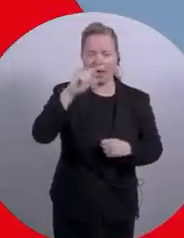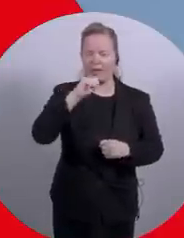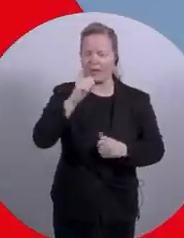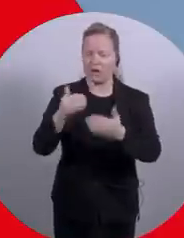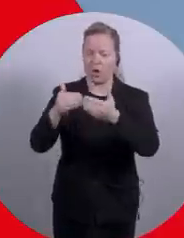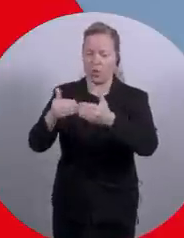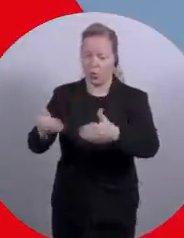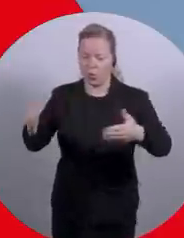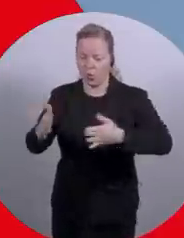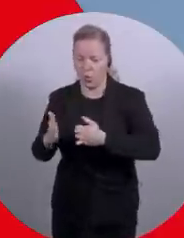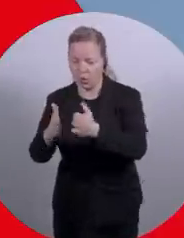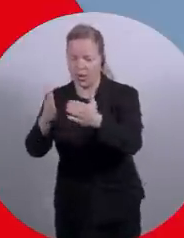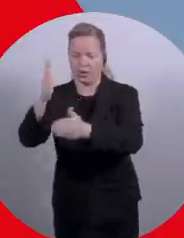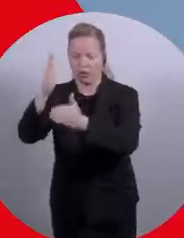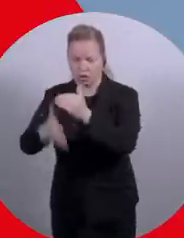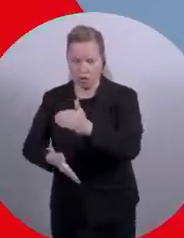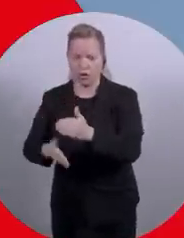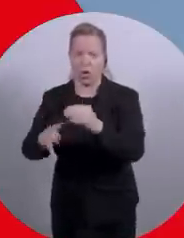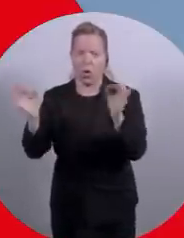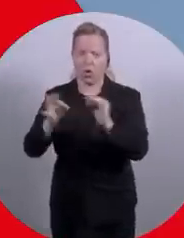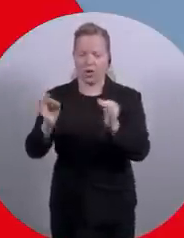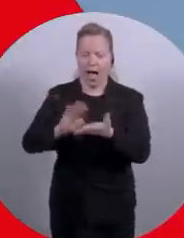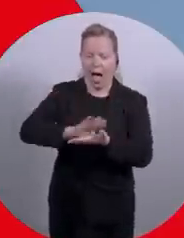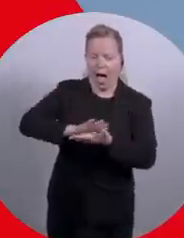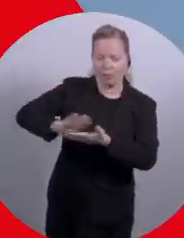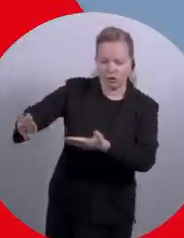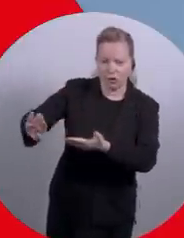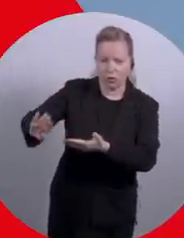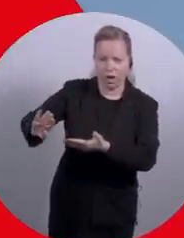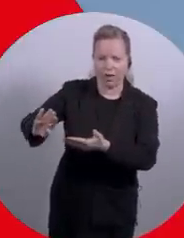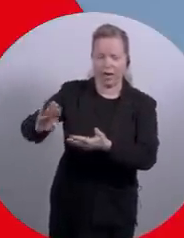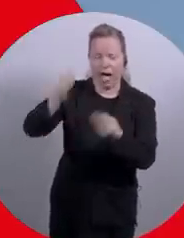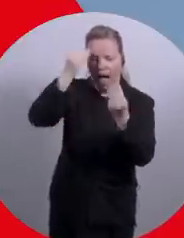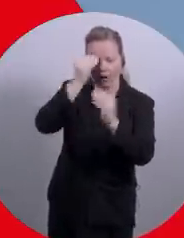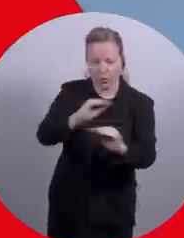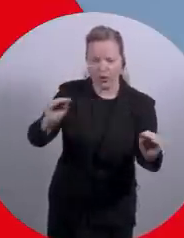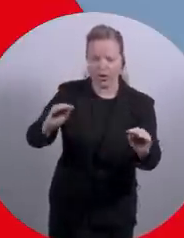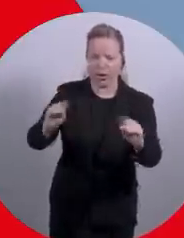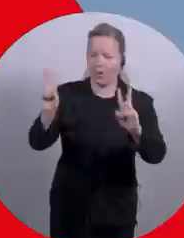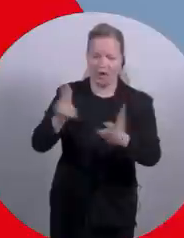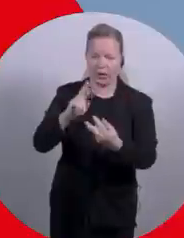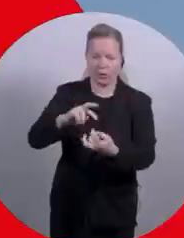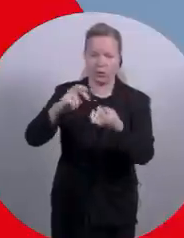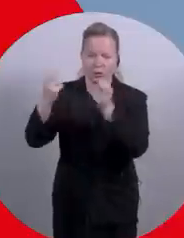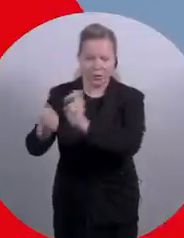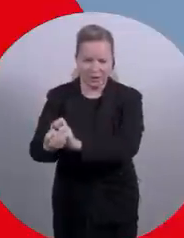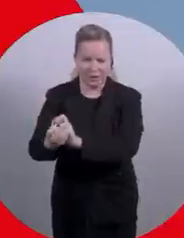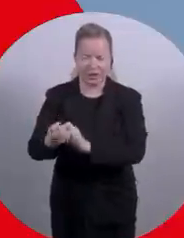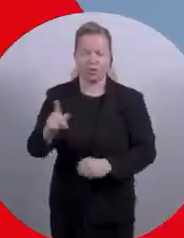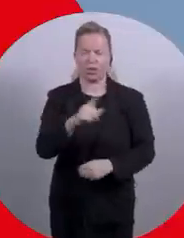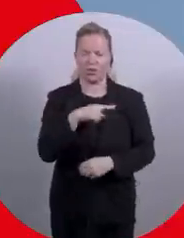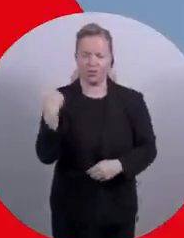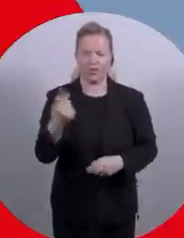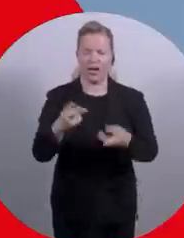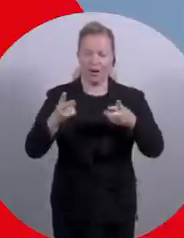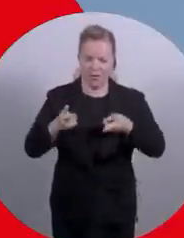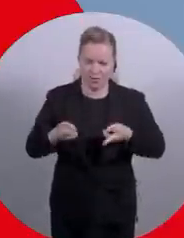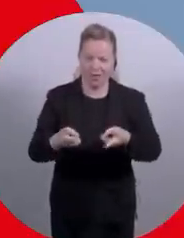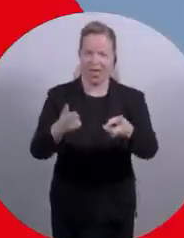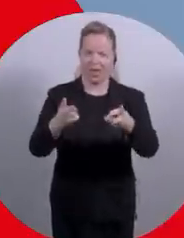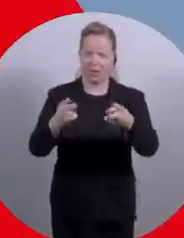indem wir Abschiebungen ankündigen die nicht stattfinden können sondern dem wir einen Weg finden wie wir